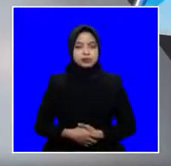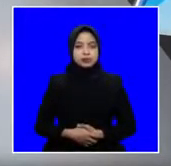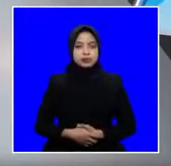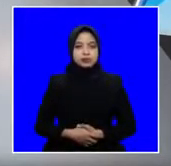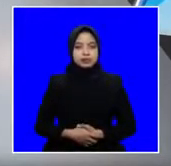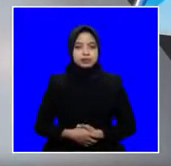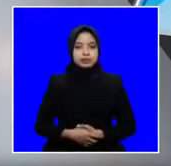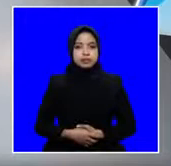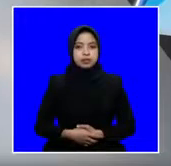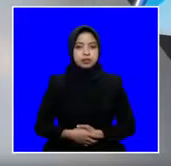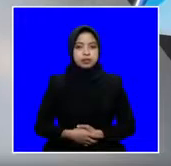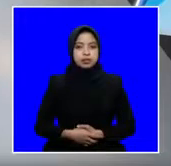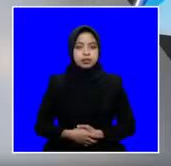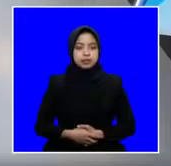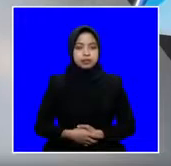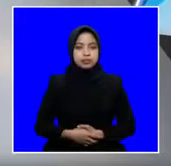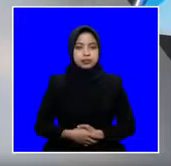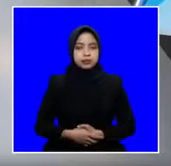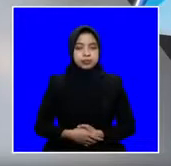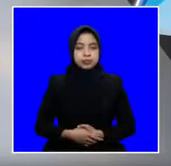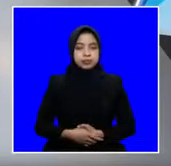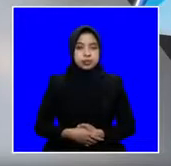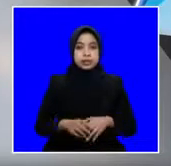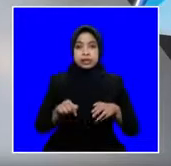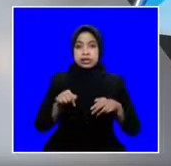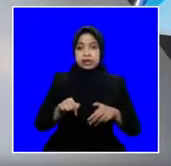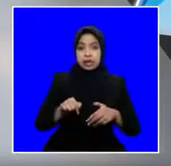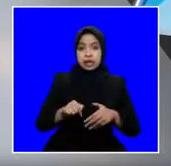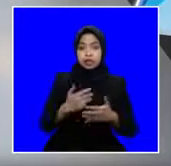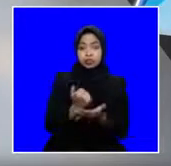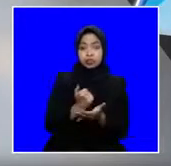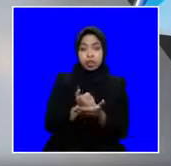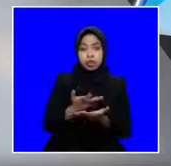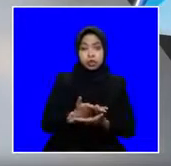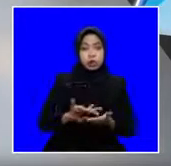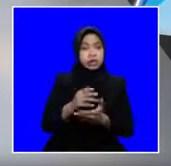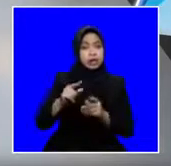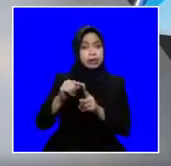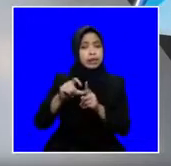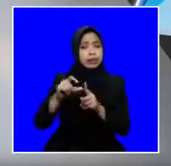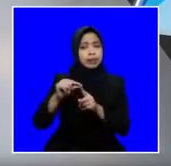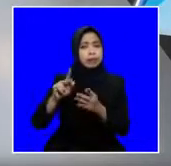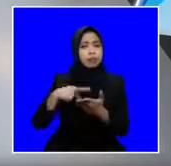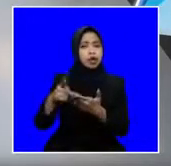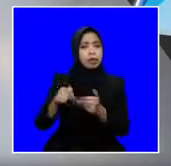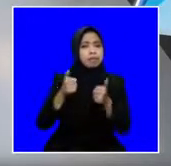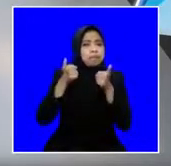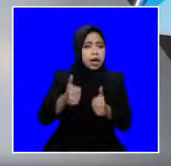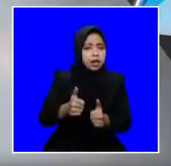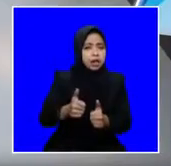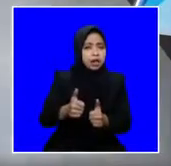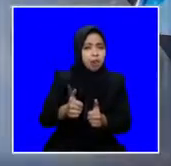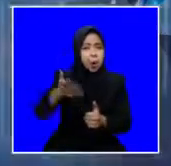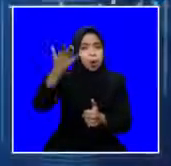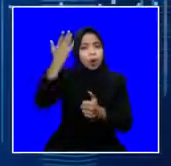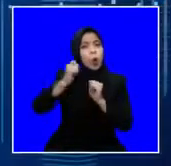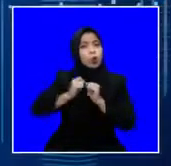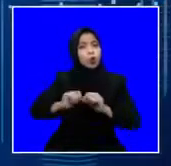saya program-program LPDP yang sudah ada sangat baik. Saya sudah mengenal banyak sekali alumni-alumni LPDP